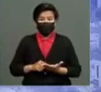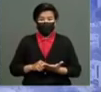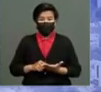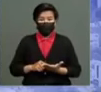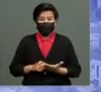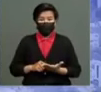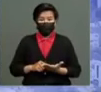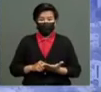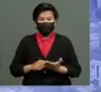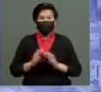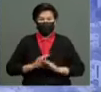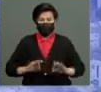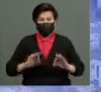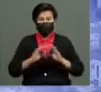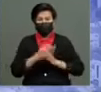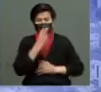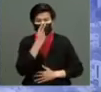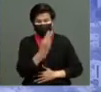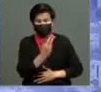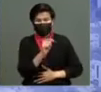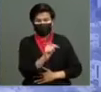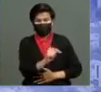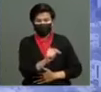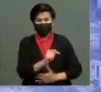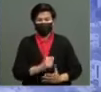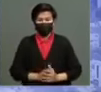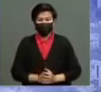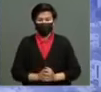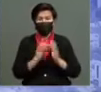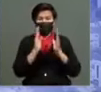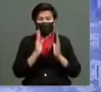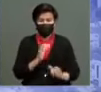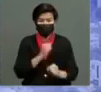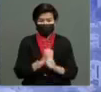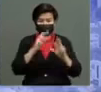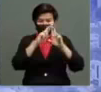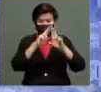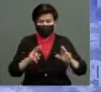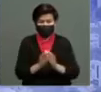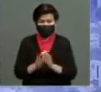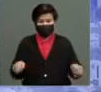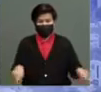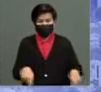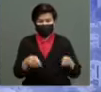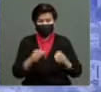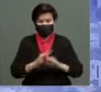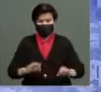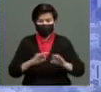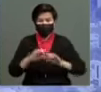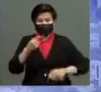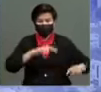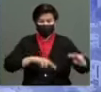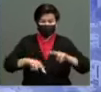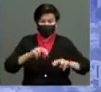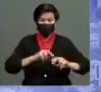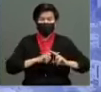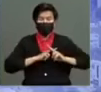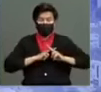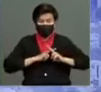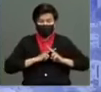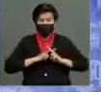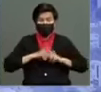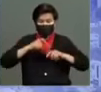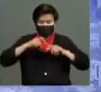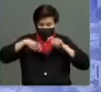เห็นถึงความสำคัญฟลุกเพราะว่าคนประกอบการร้านอาหารเนี่ยต้องดูแลทั้งปากท้องตัวเองแล้วก็ปากท้อง